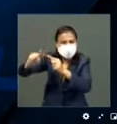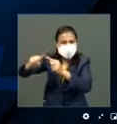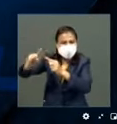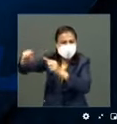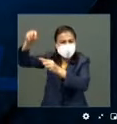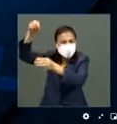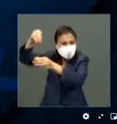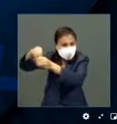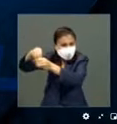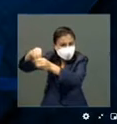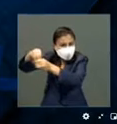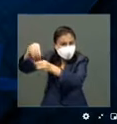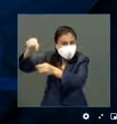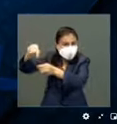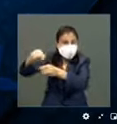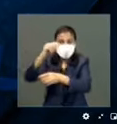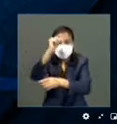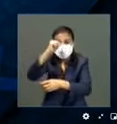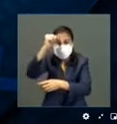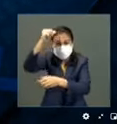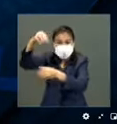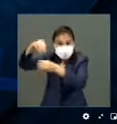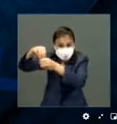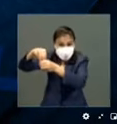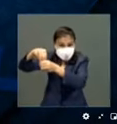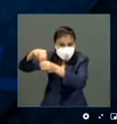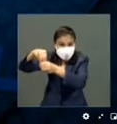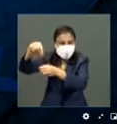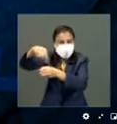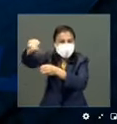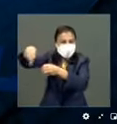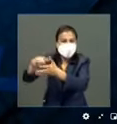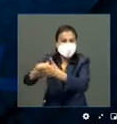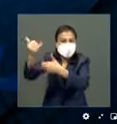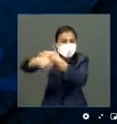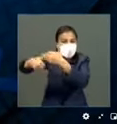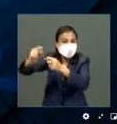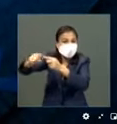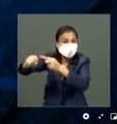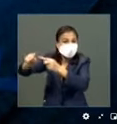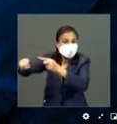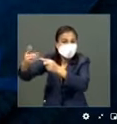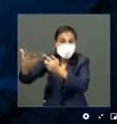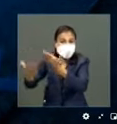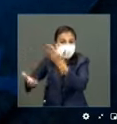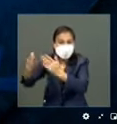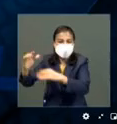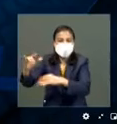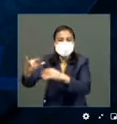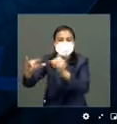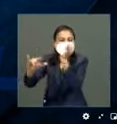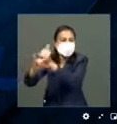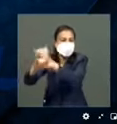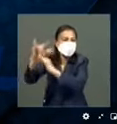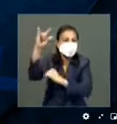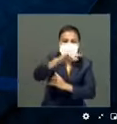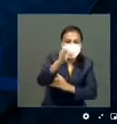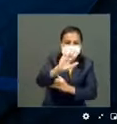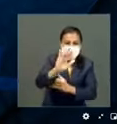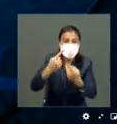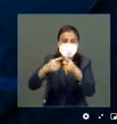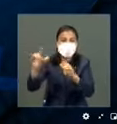ที่ยวบินจากอินเดียส่วนใหญ่นะคะตอนนี้เป็นทั้งหมดเนี่ยเป็นการพาคนไทยกลับบ้านวันที่8พ